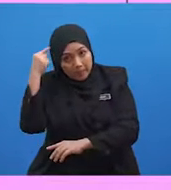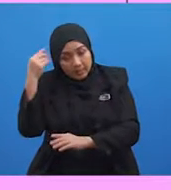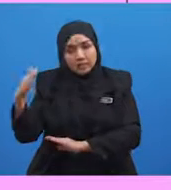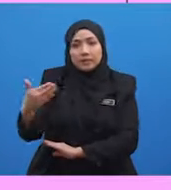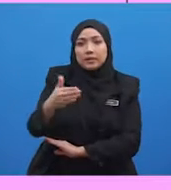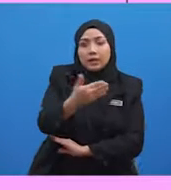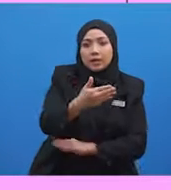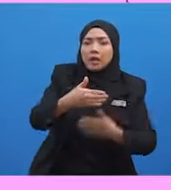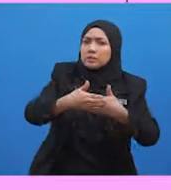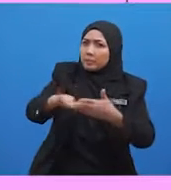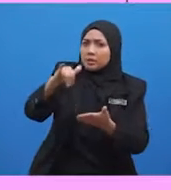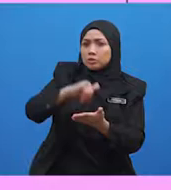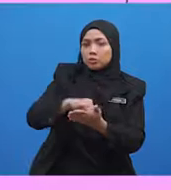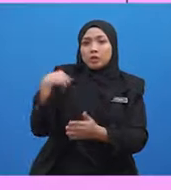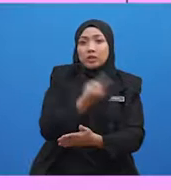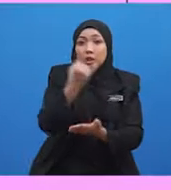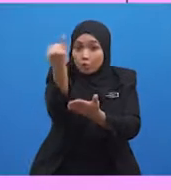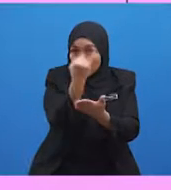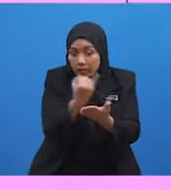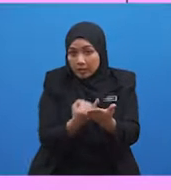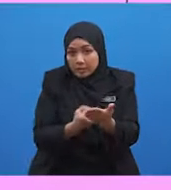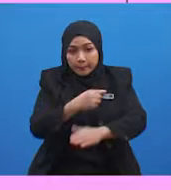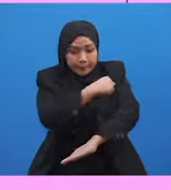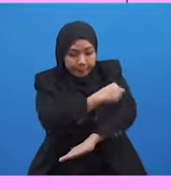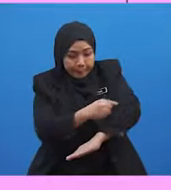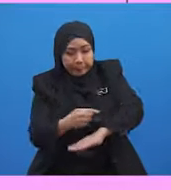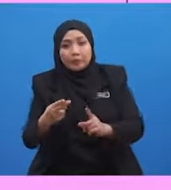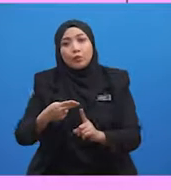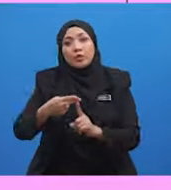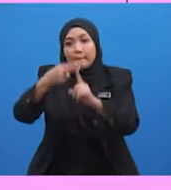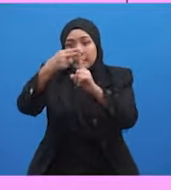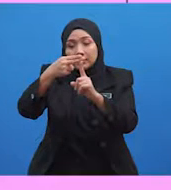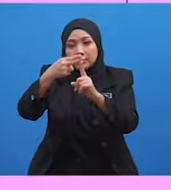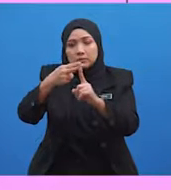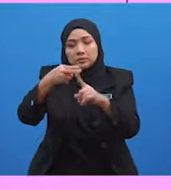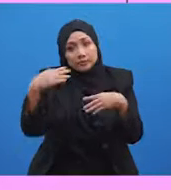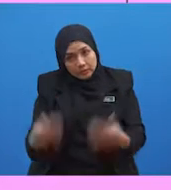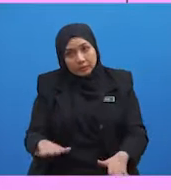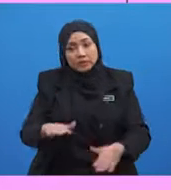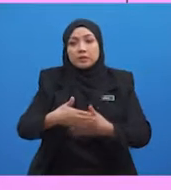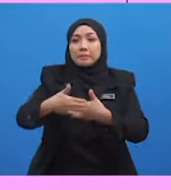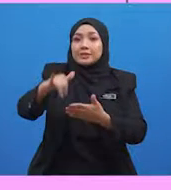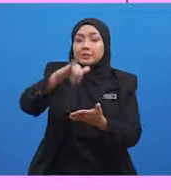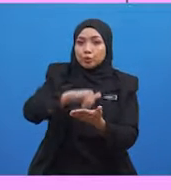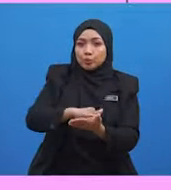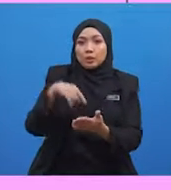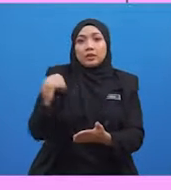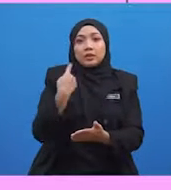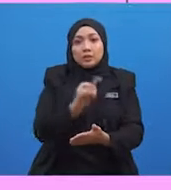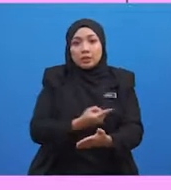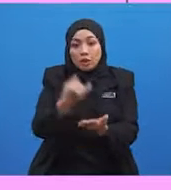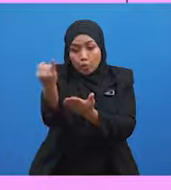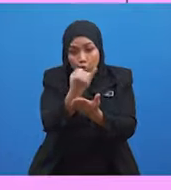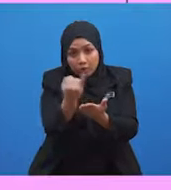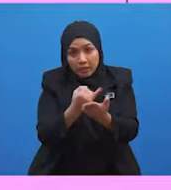itu, kita melukis tulang yang utama. Kemudian, kita lakarkan cabang tulang